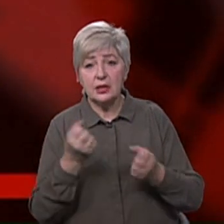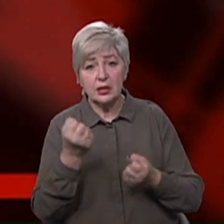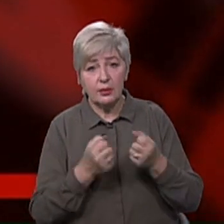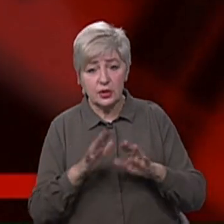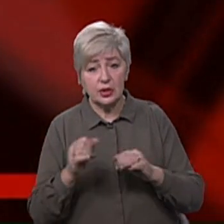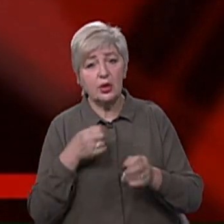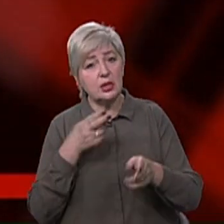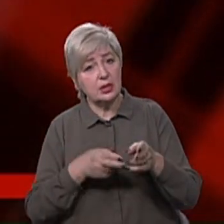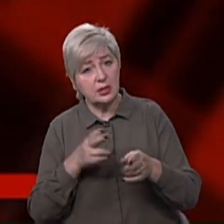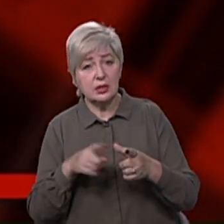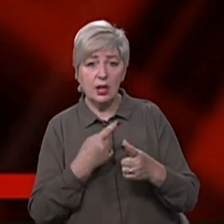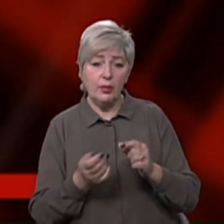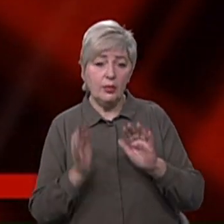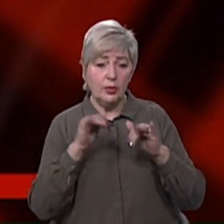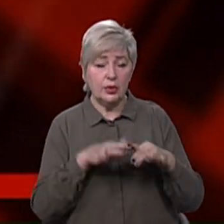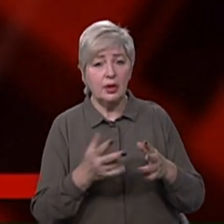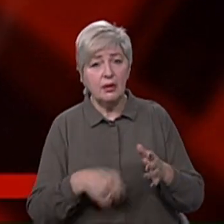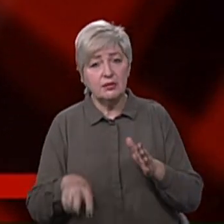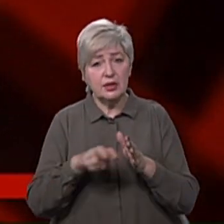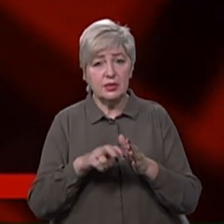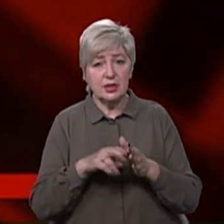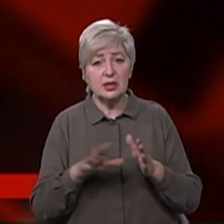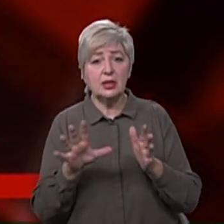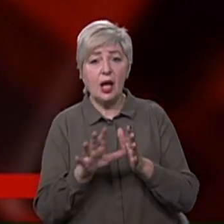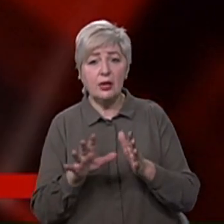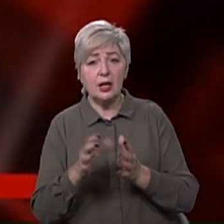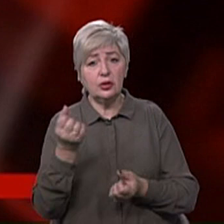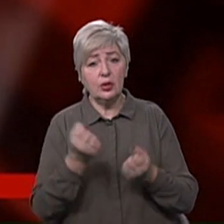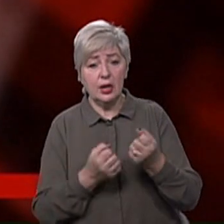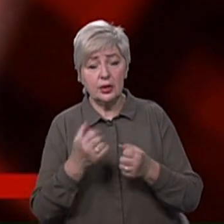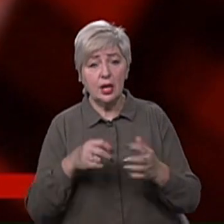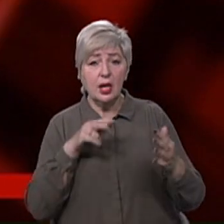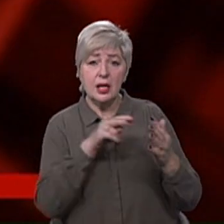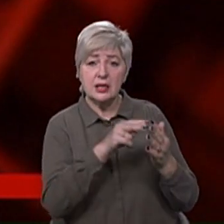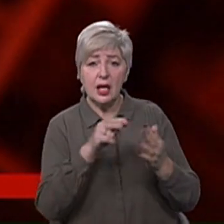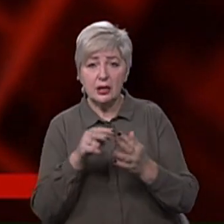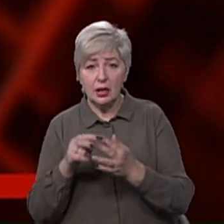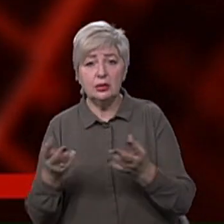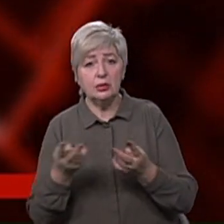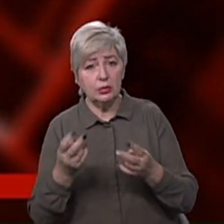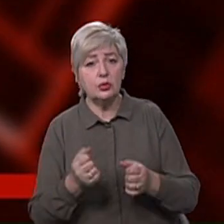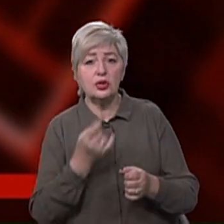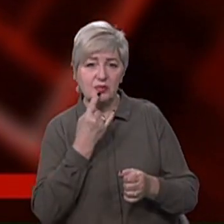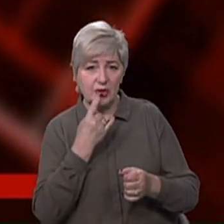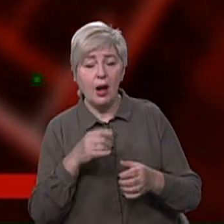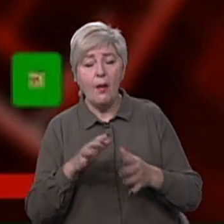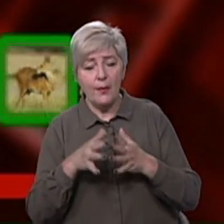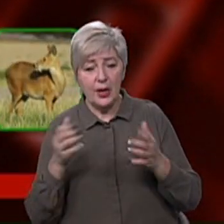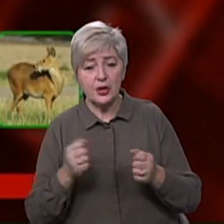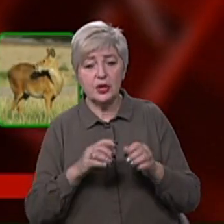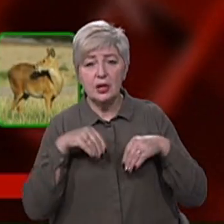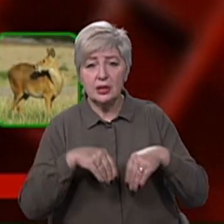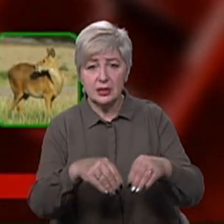Усі ми маємо пересісти на електрокари, тож і зарядок для них треба будувати більше. А ще насадити лісів і